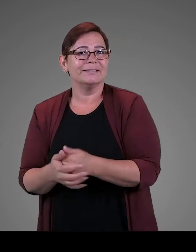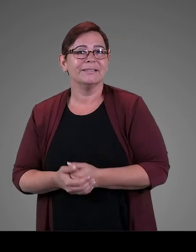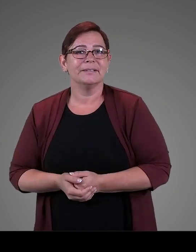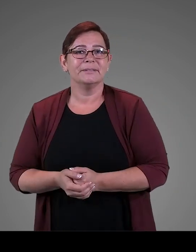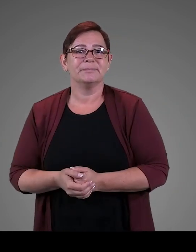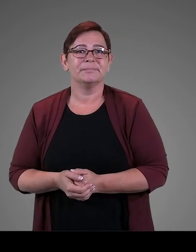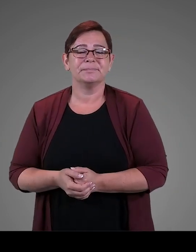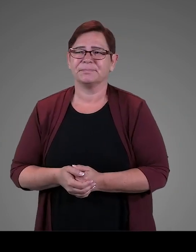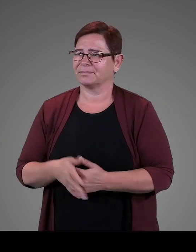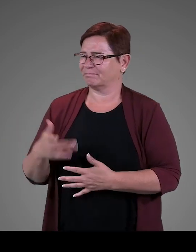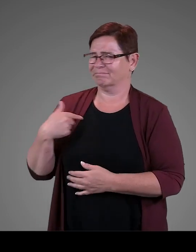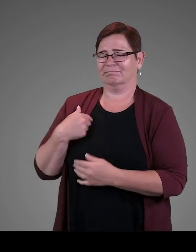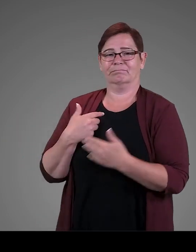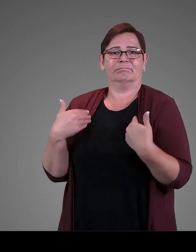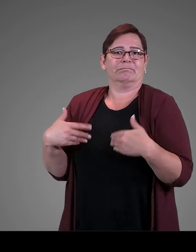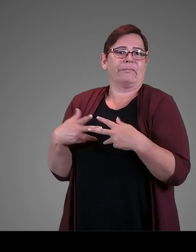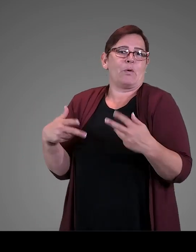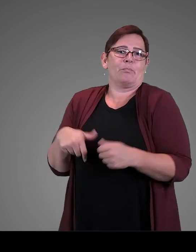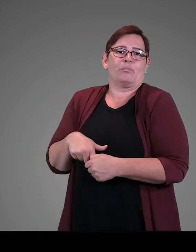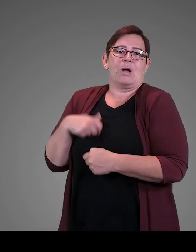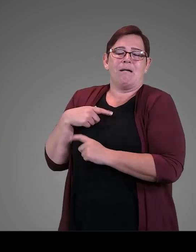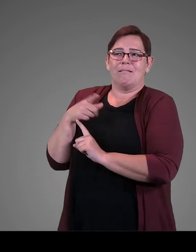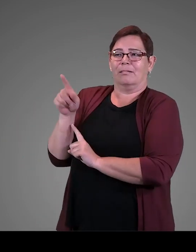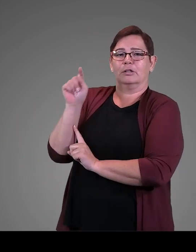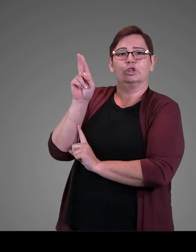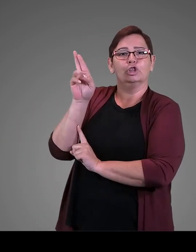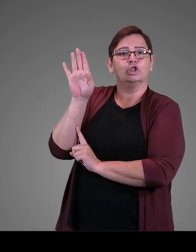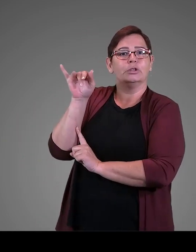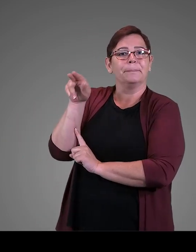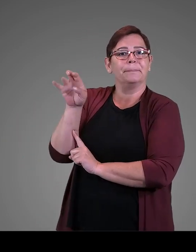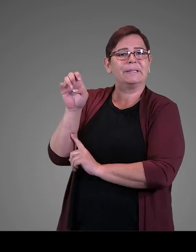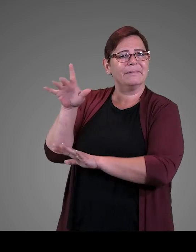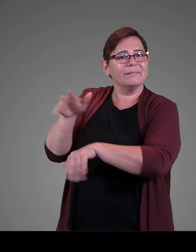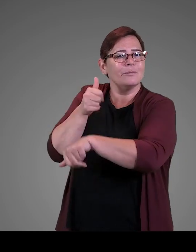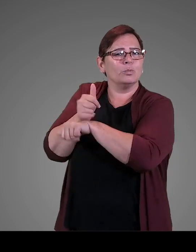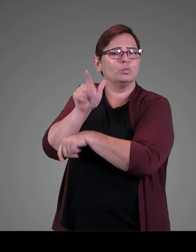qui nourrissent aussi des solutions.